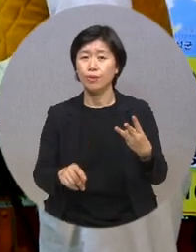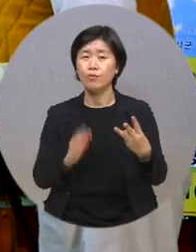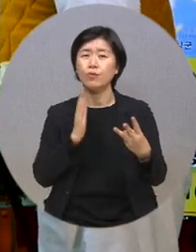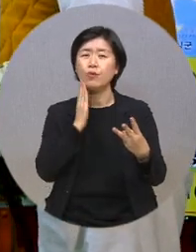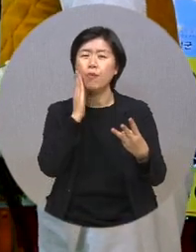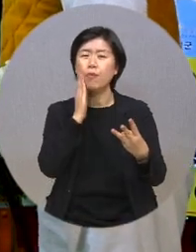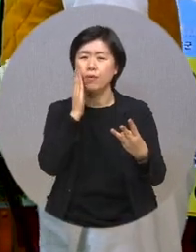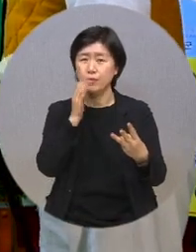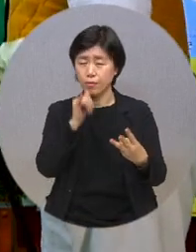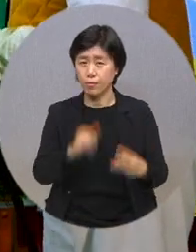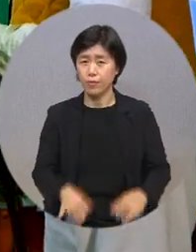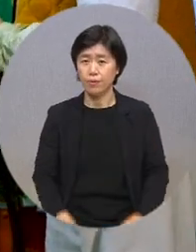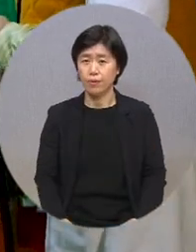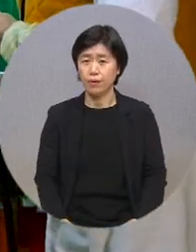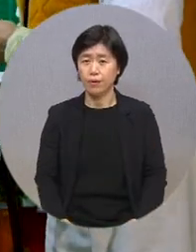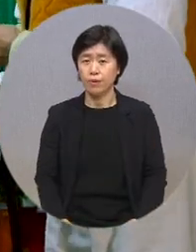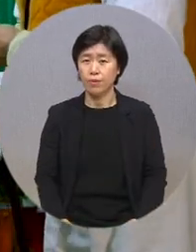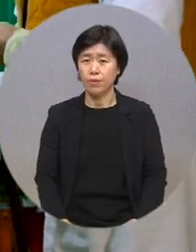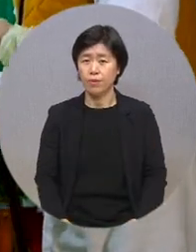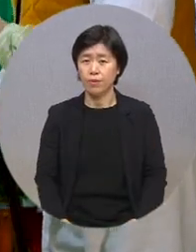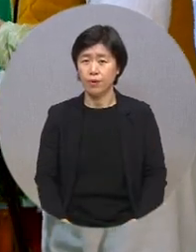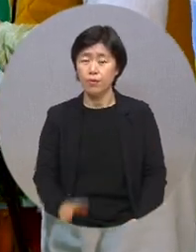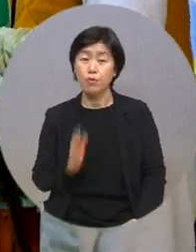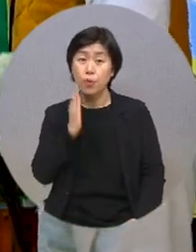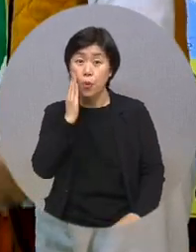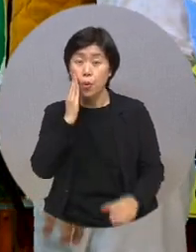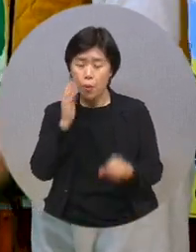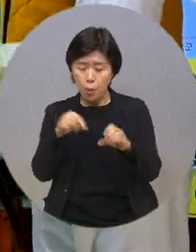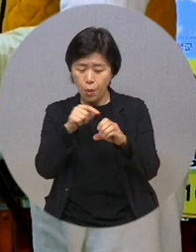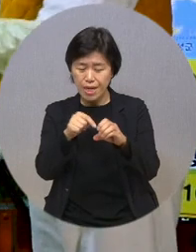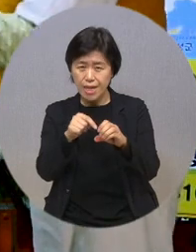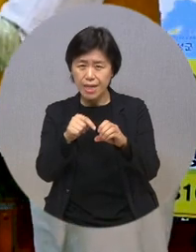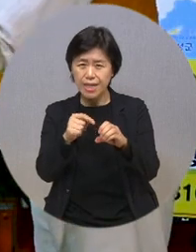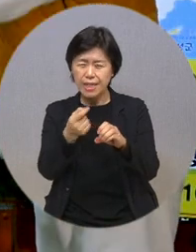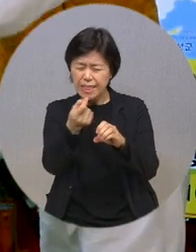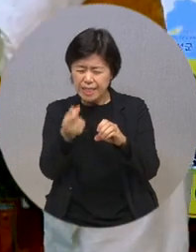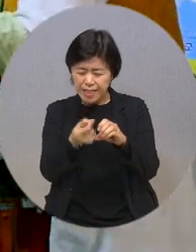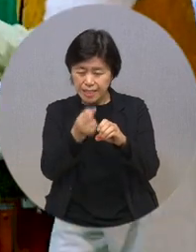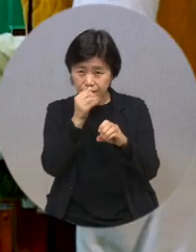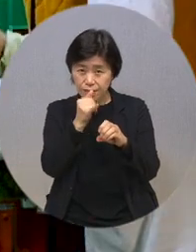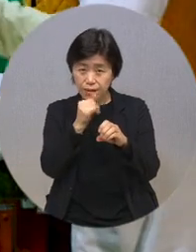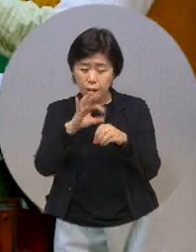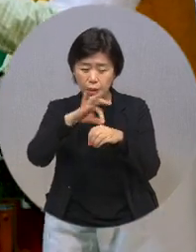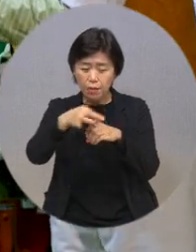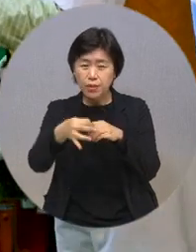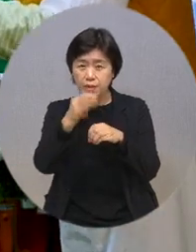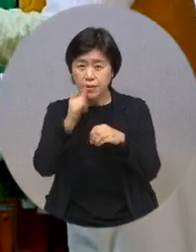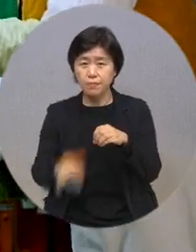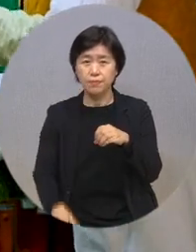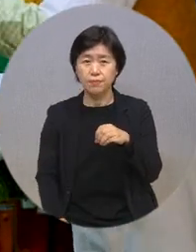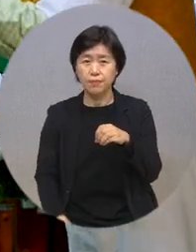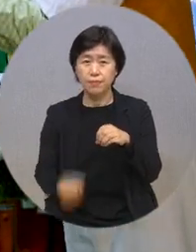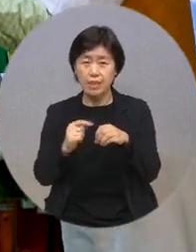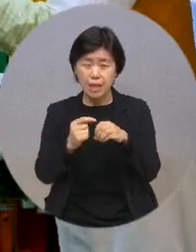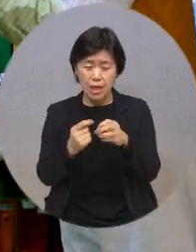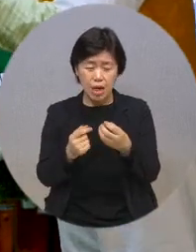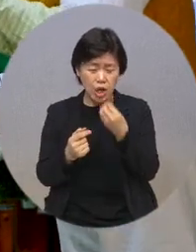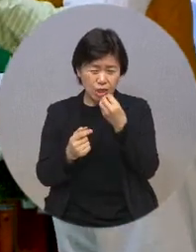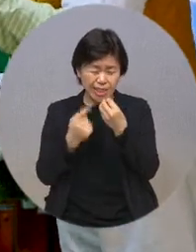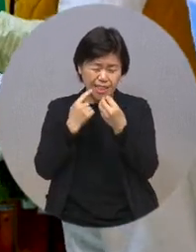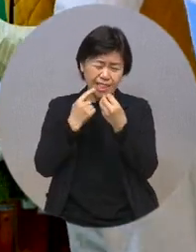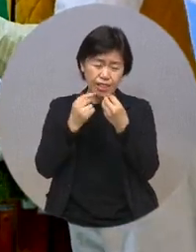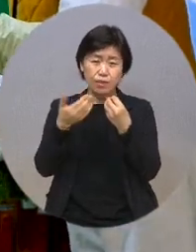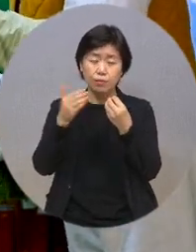초록색, 녹색. 초록색. 안에 씨가 있고 겉에는 껍질이 있어. 그리고 먹으면 씨지만 좀 익으면